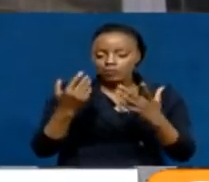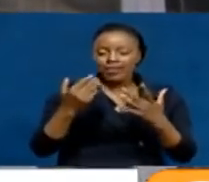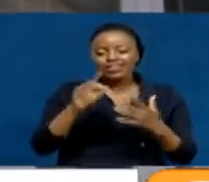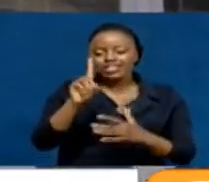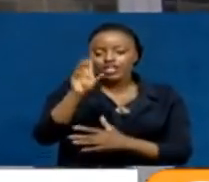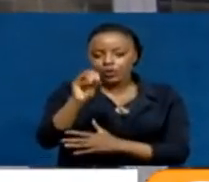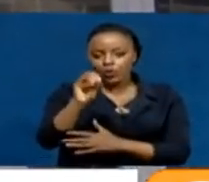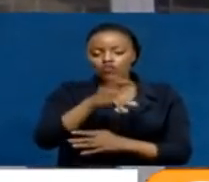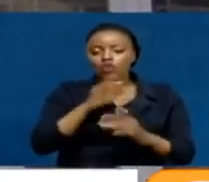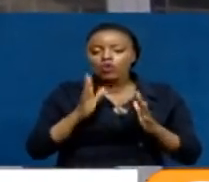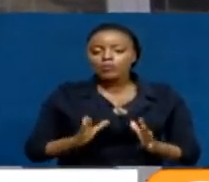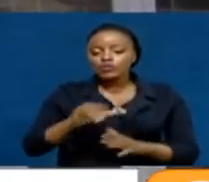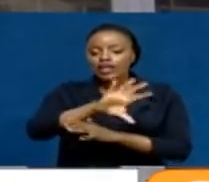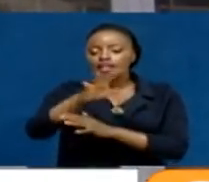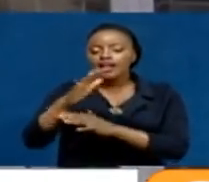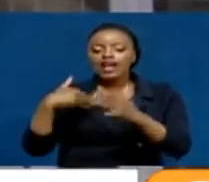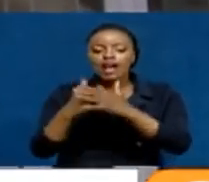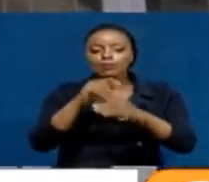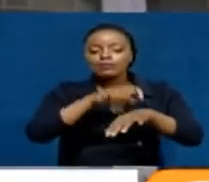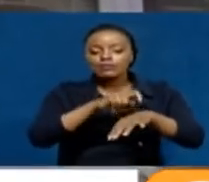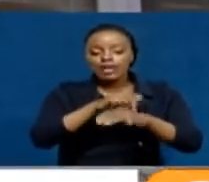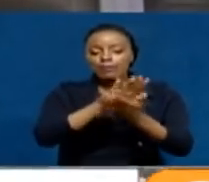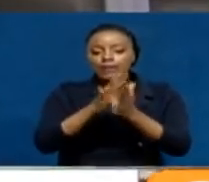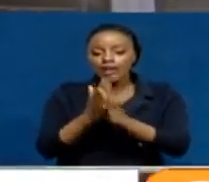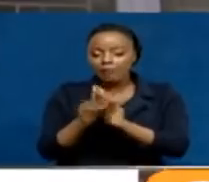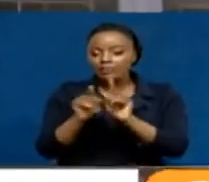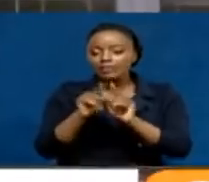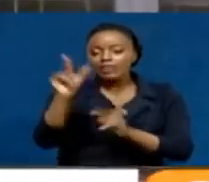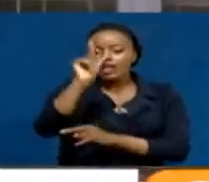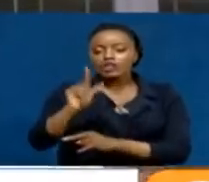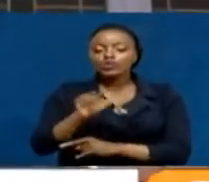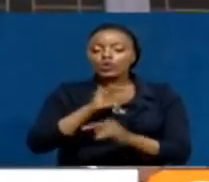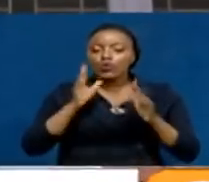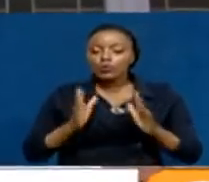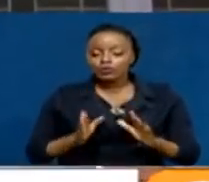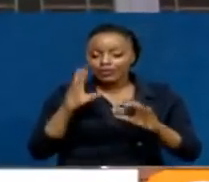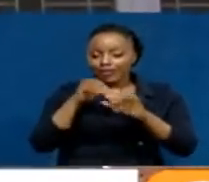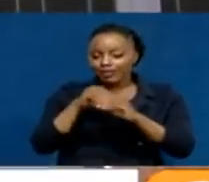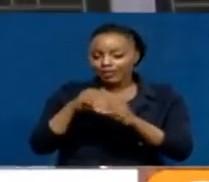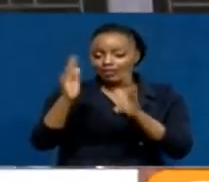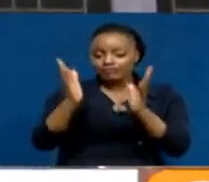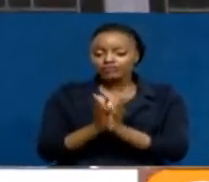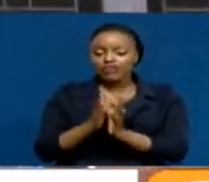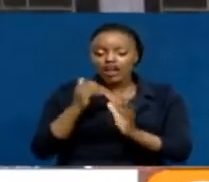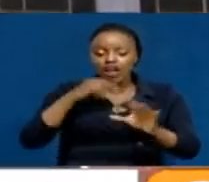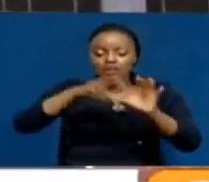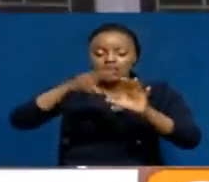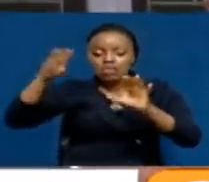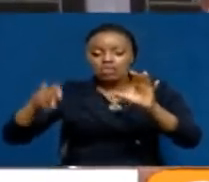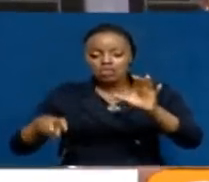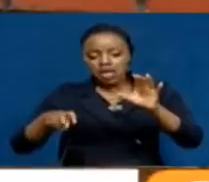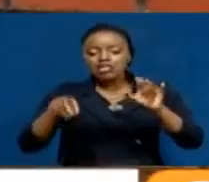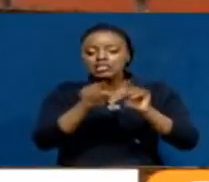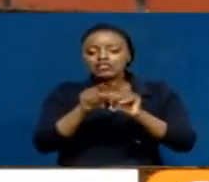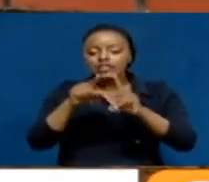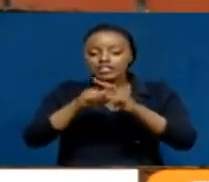wilaya, kamishna wa kaunti hadi kuwa mratibu wa bonde la Ufa. Sasa amelivua kofia yake ya mratibu wa